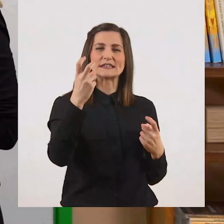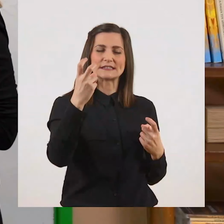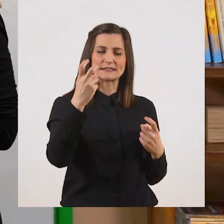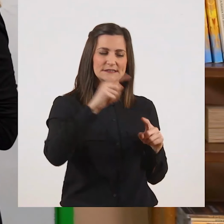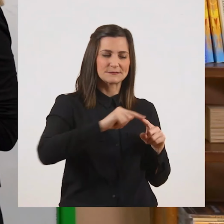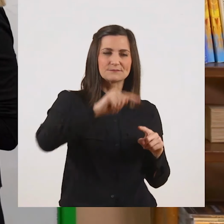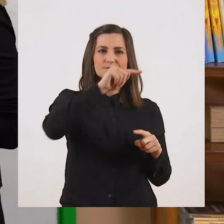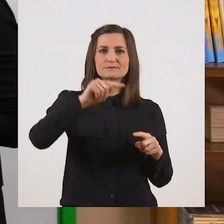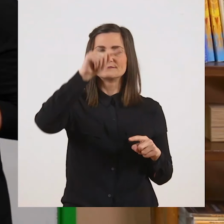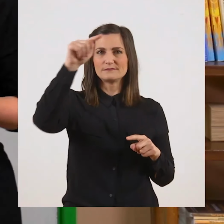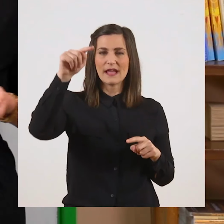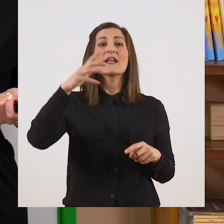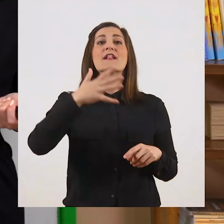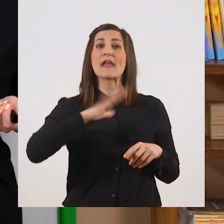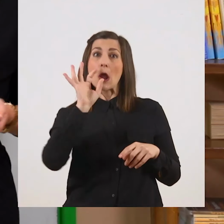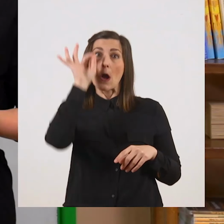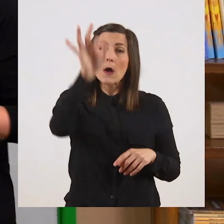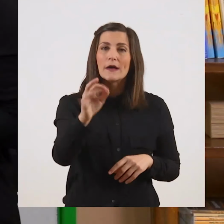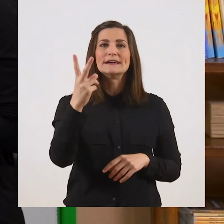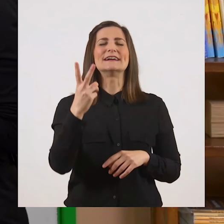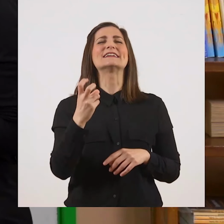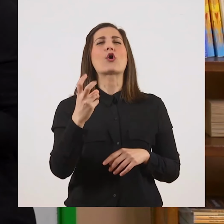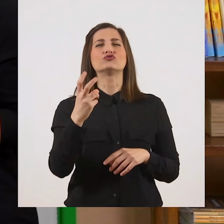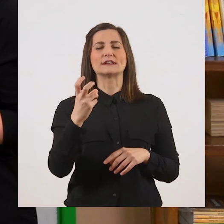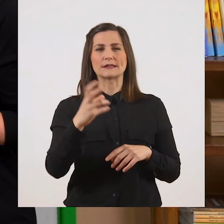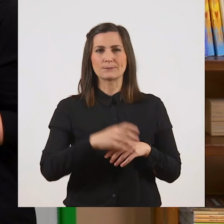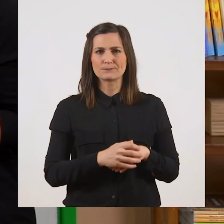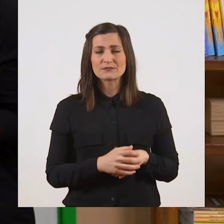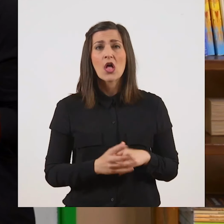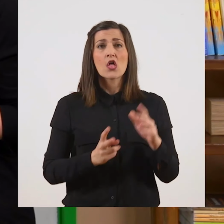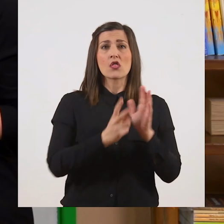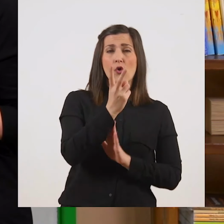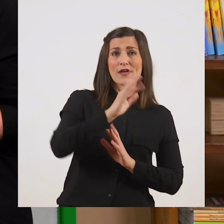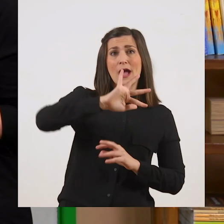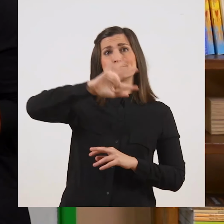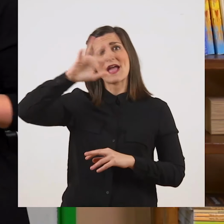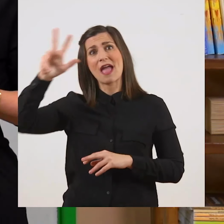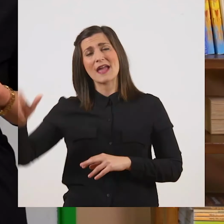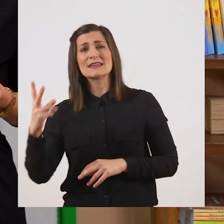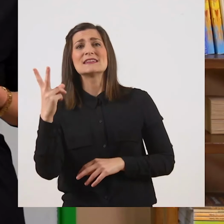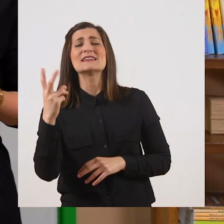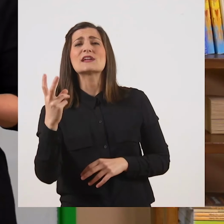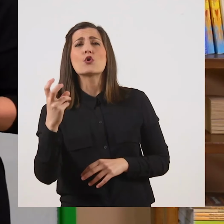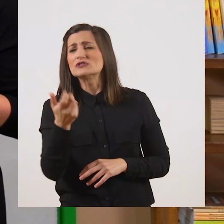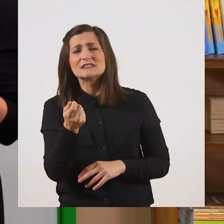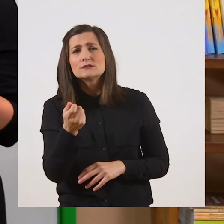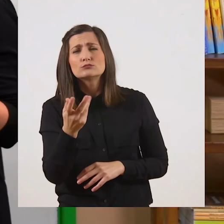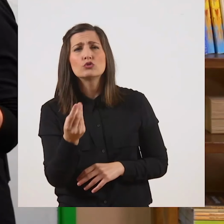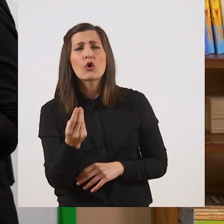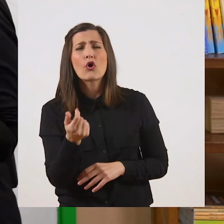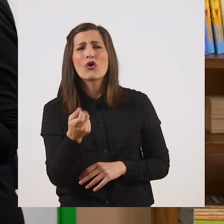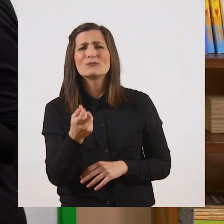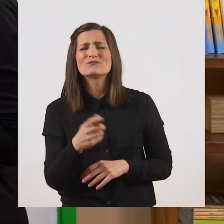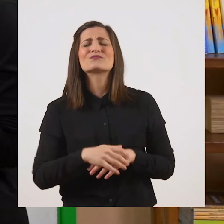Άρα θα πατήσω στη στρογγυλή δεκάδα του 20. Τι μου λείπει από το 12 να φτάσω μέχρι τη στρογγυλή δεκάδα του 20? Ποιο ήταν